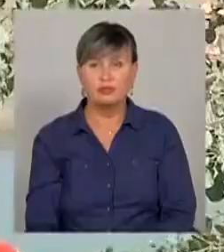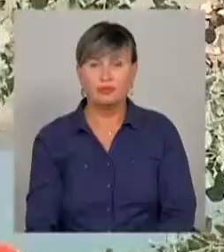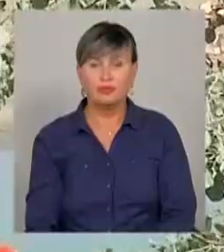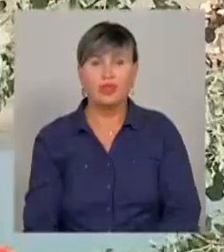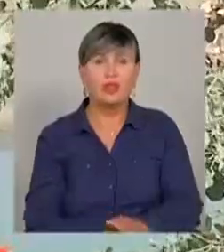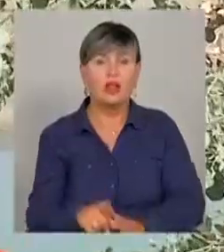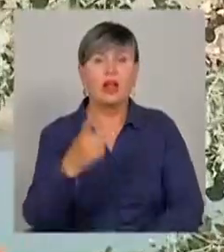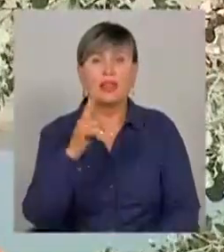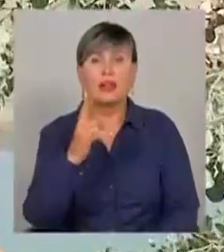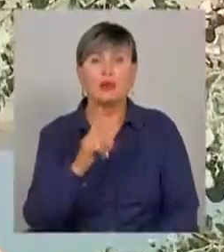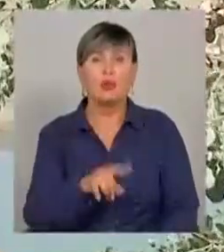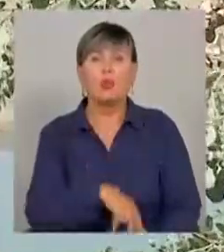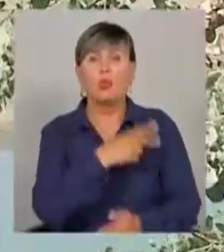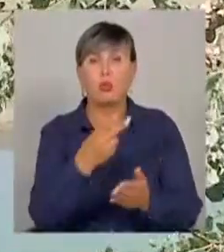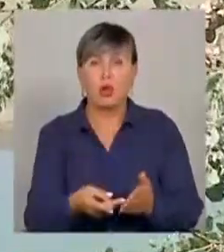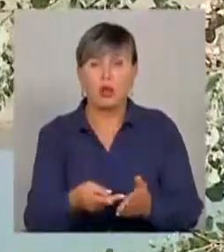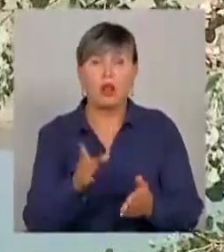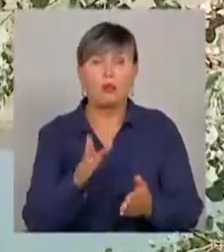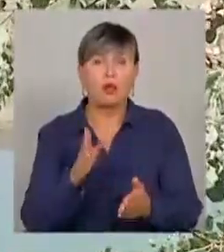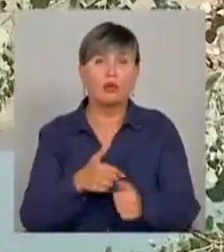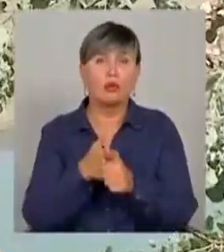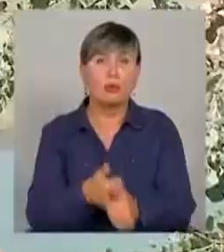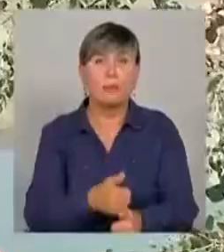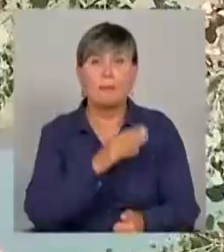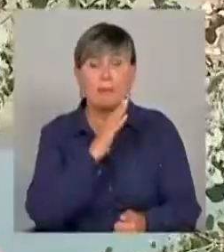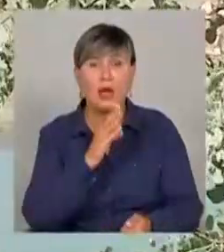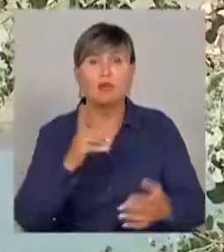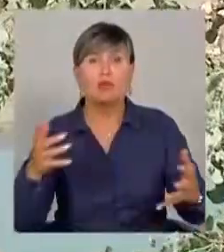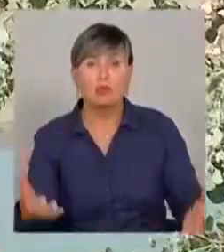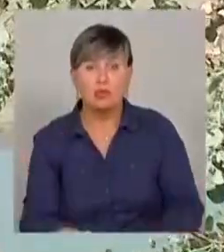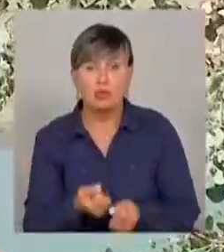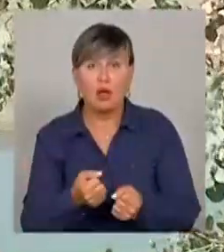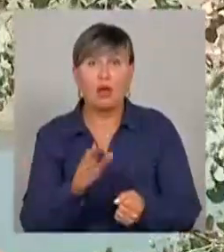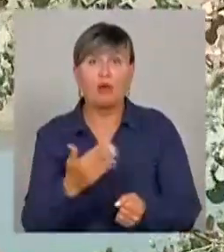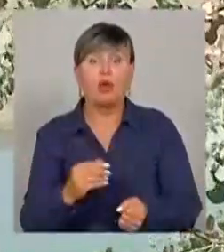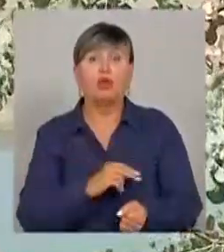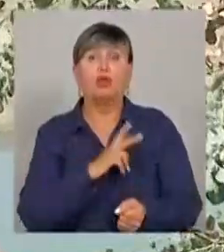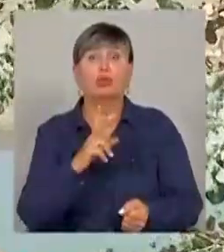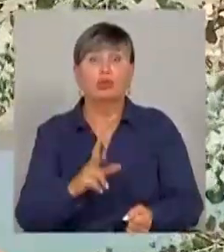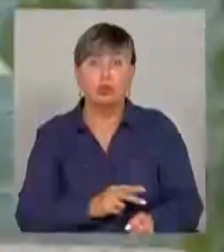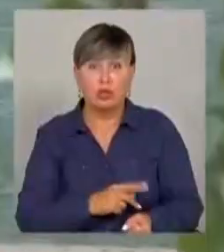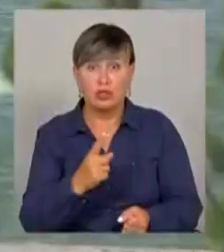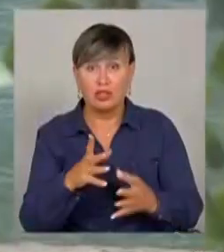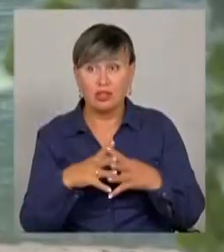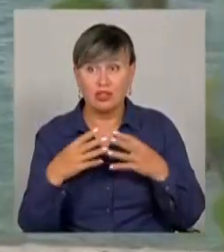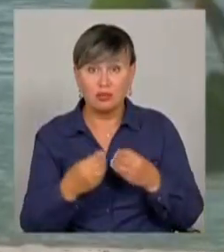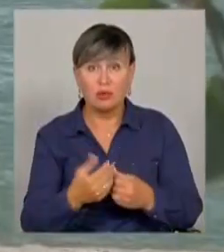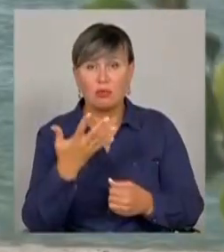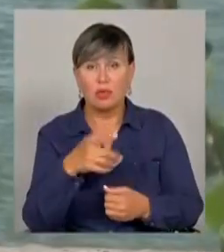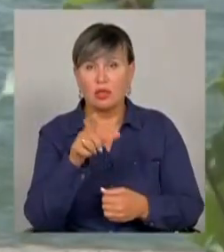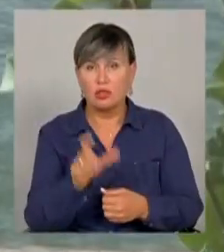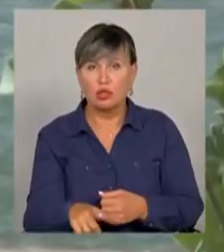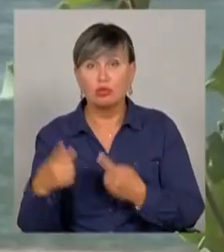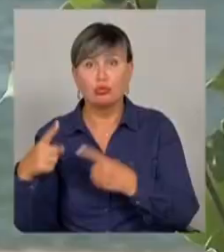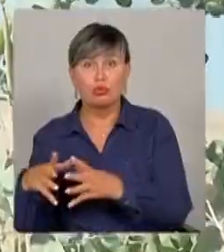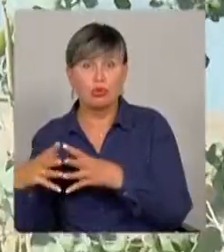Сначала один ребенок упал в воду, за ним последовала его мать, чтобы спасти, потом ее дочери. То есть из одной семьи 5 человек, с другой